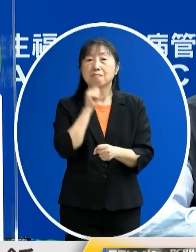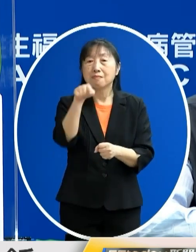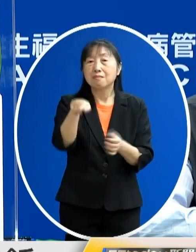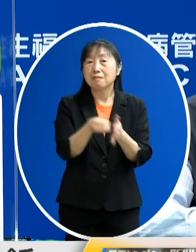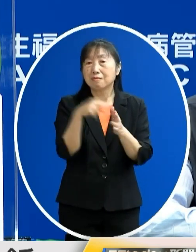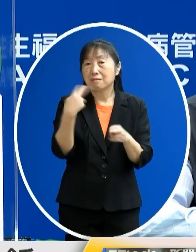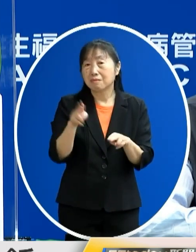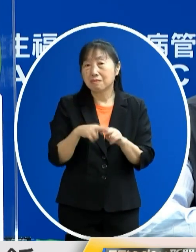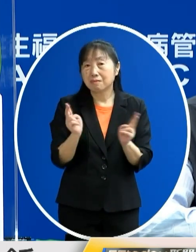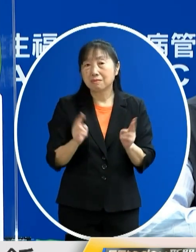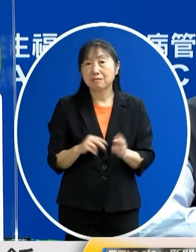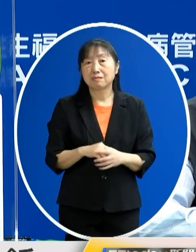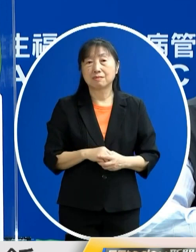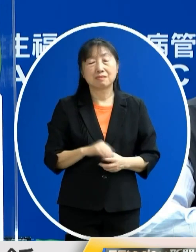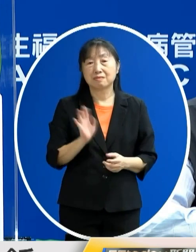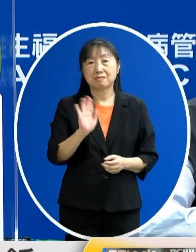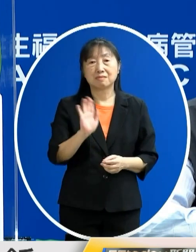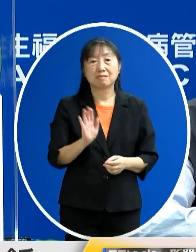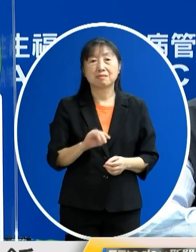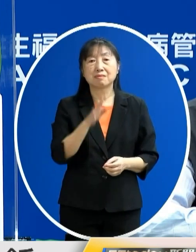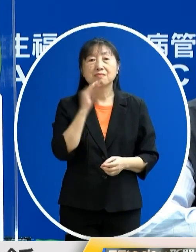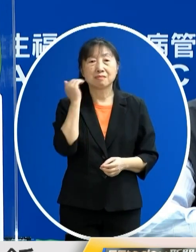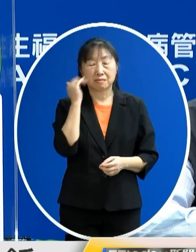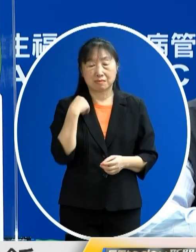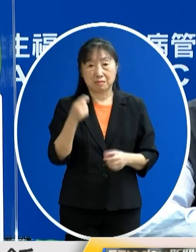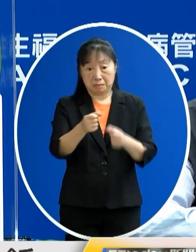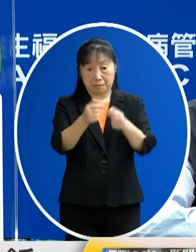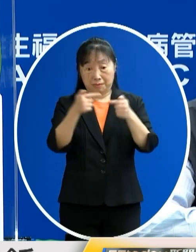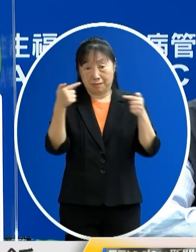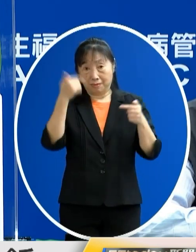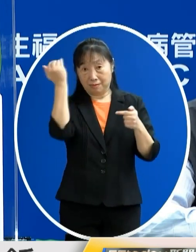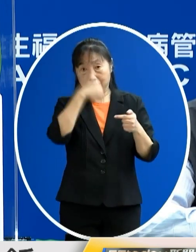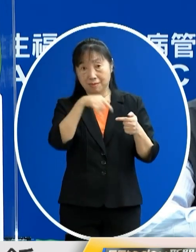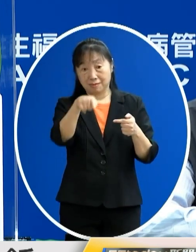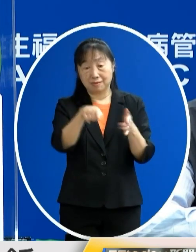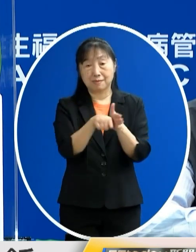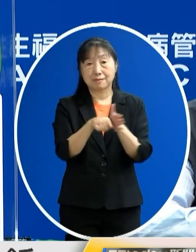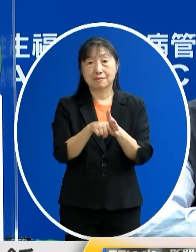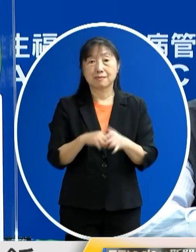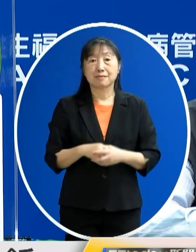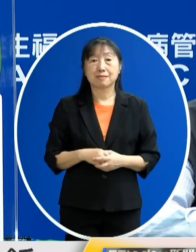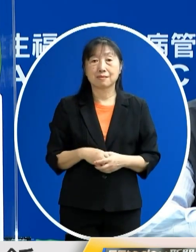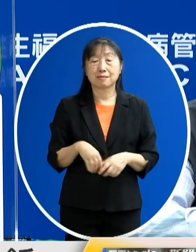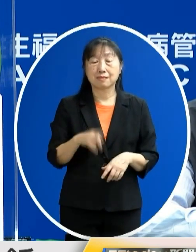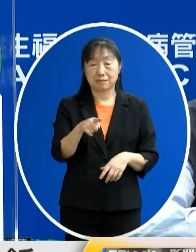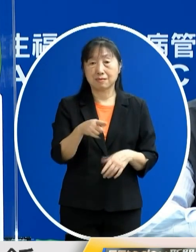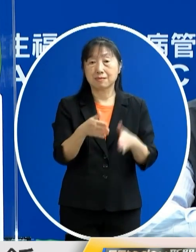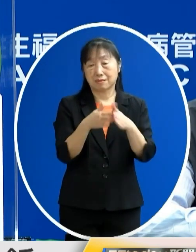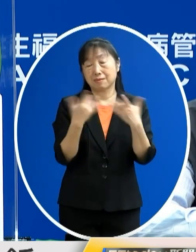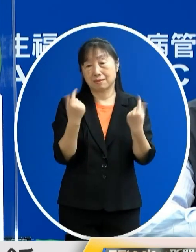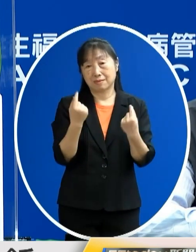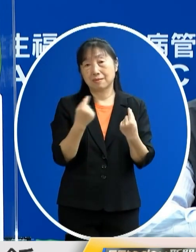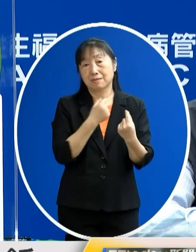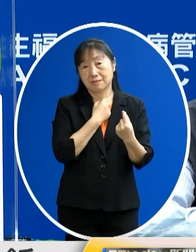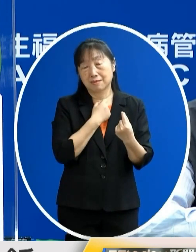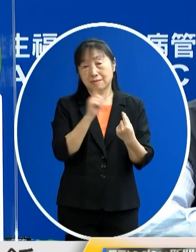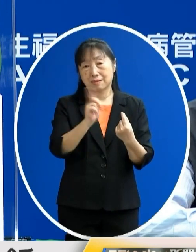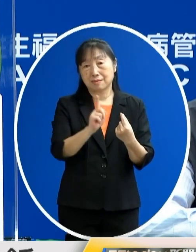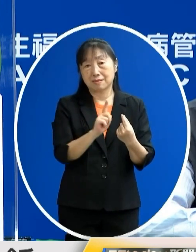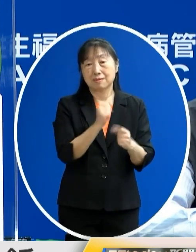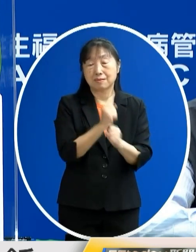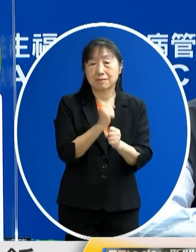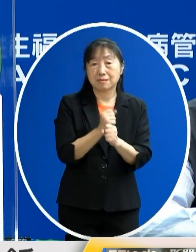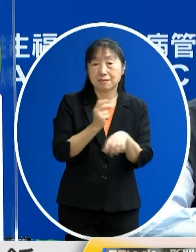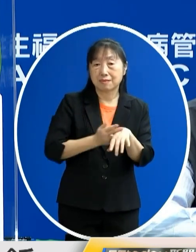紧。只会在说在发展快速的时候，是不是要有一些相关的管制的方式来